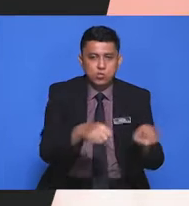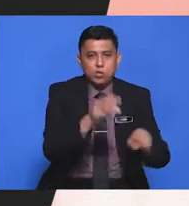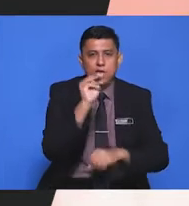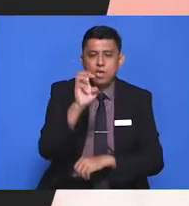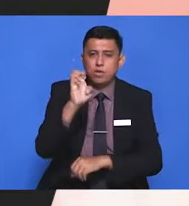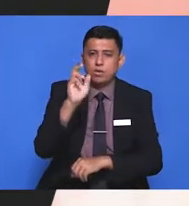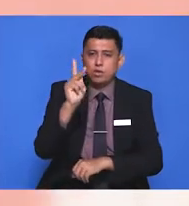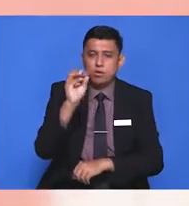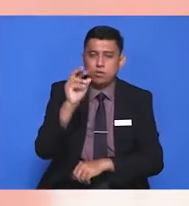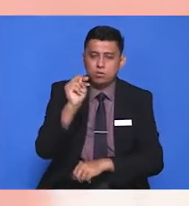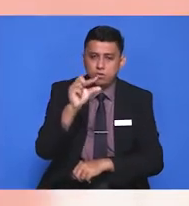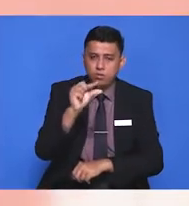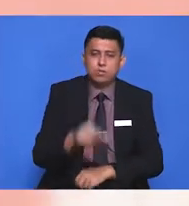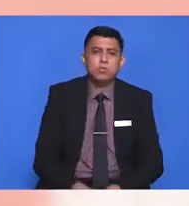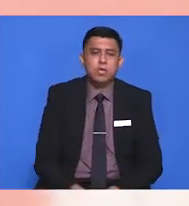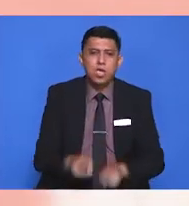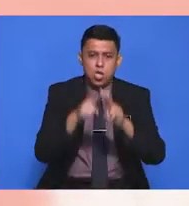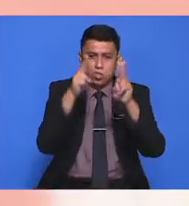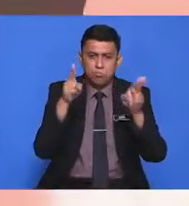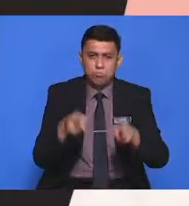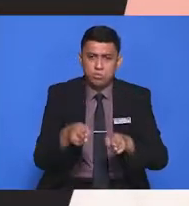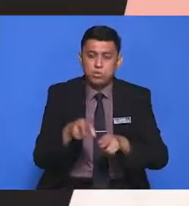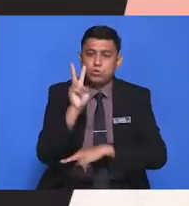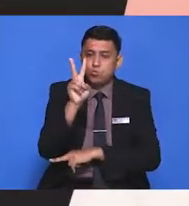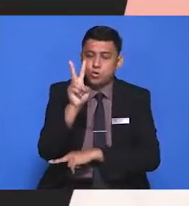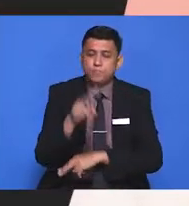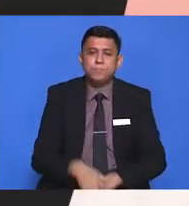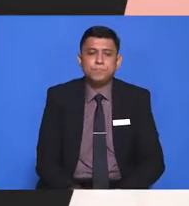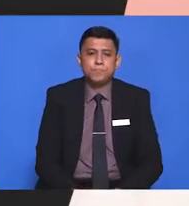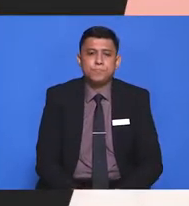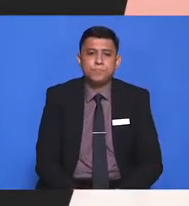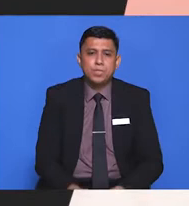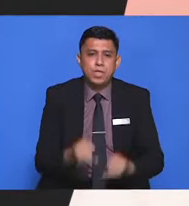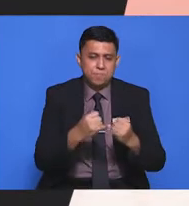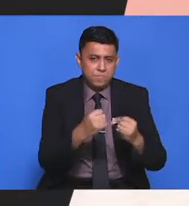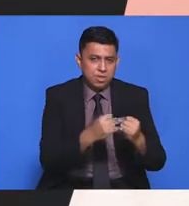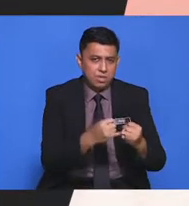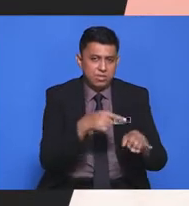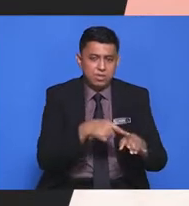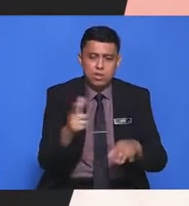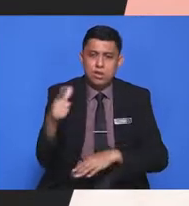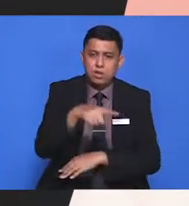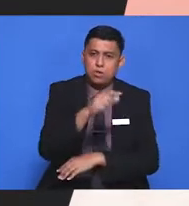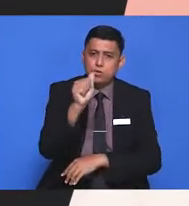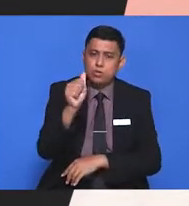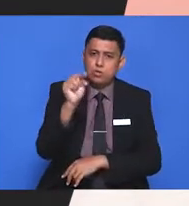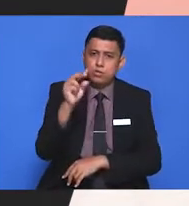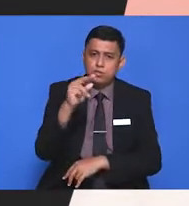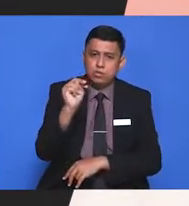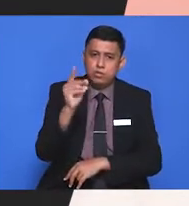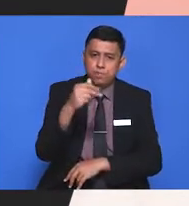Mekong. Soalan uji kendiri yang kedua. Sungai ini berakhir di Laut Andaman dan terpanjang di